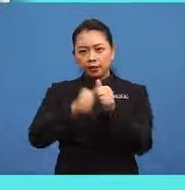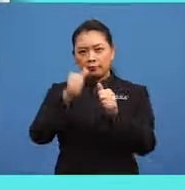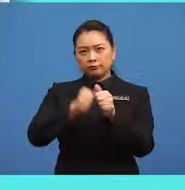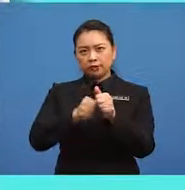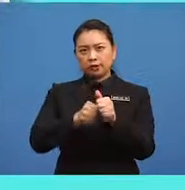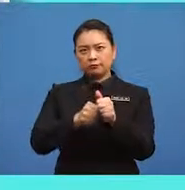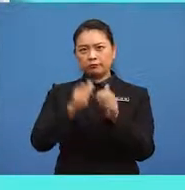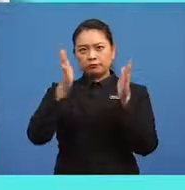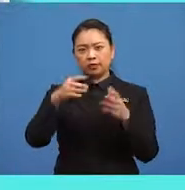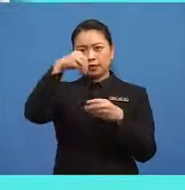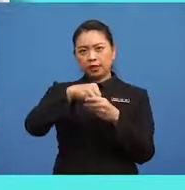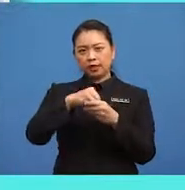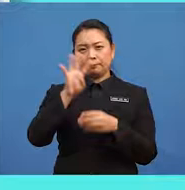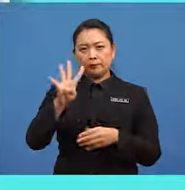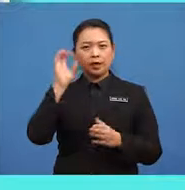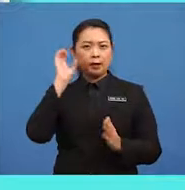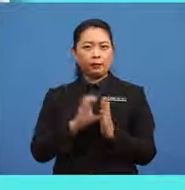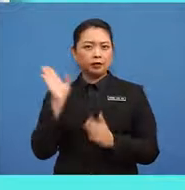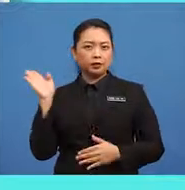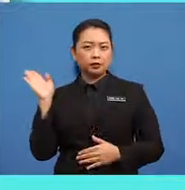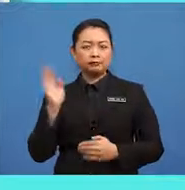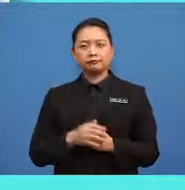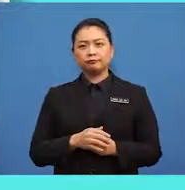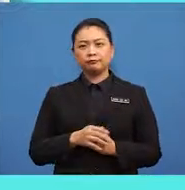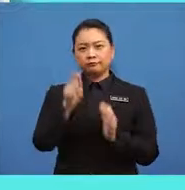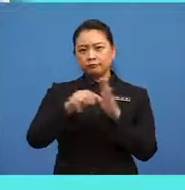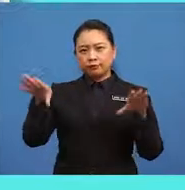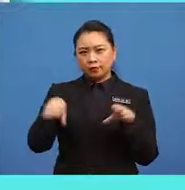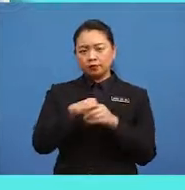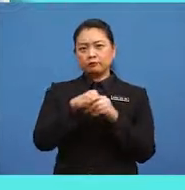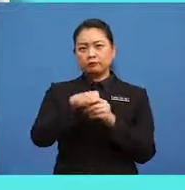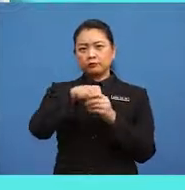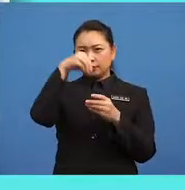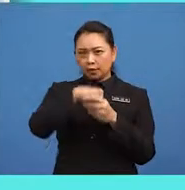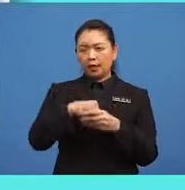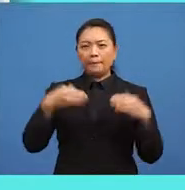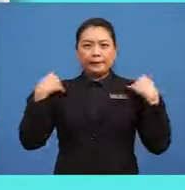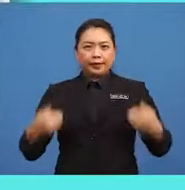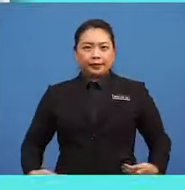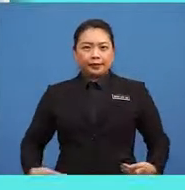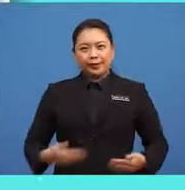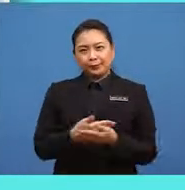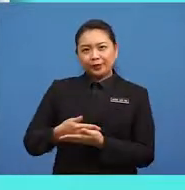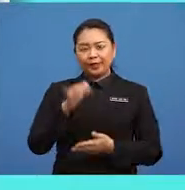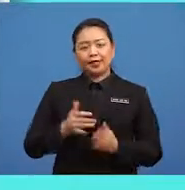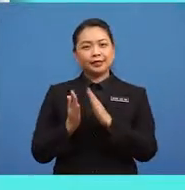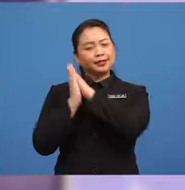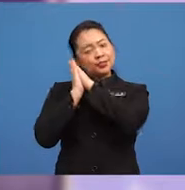di dalam keempat-empat gambar ini, termasuk dalam badan kanak-kanak yang sedang tidur